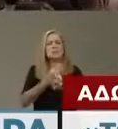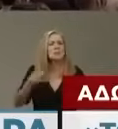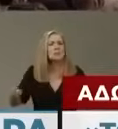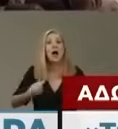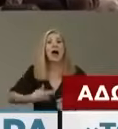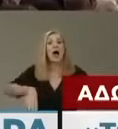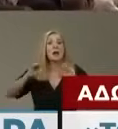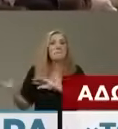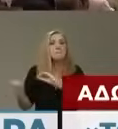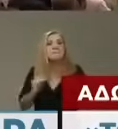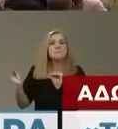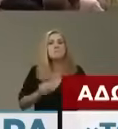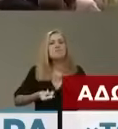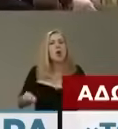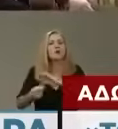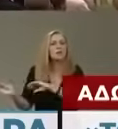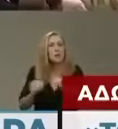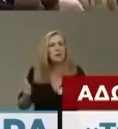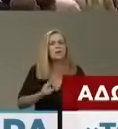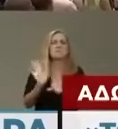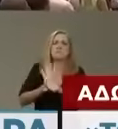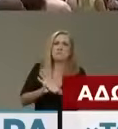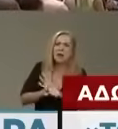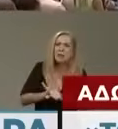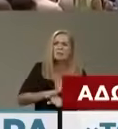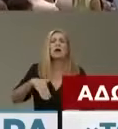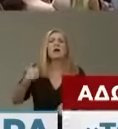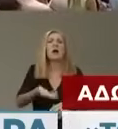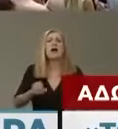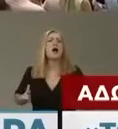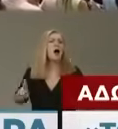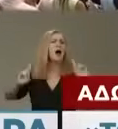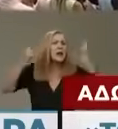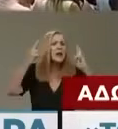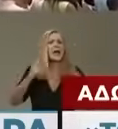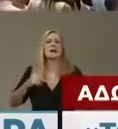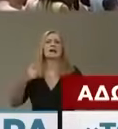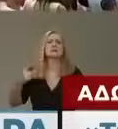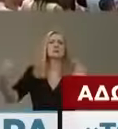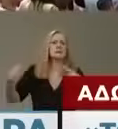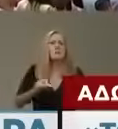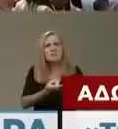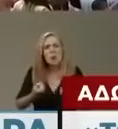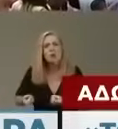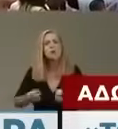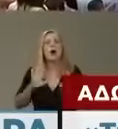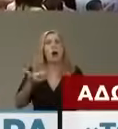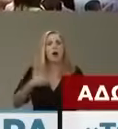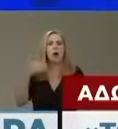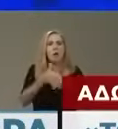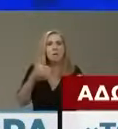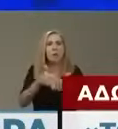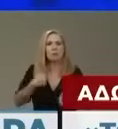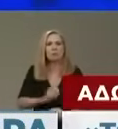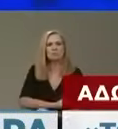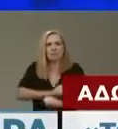ότι η κυβέρνηση αυτή διορθώνει μια πολύ μεγάλη αδικία των γιατρών του ΕΣΥ και καθιστά τη θέση του γιατρού του ΕΣΥ πολύ